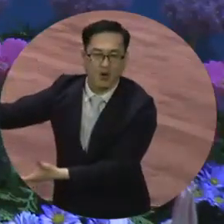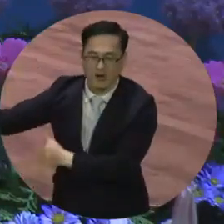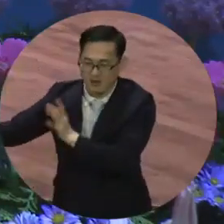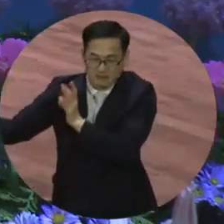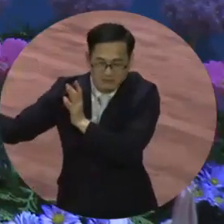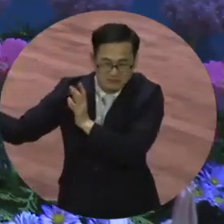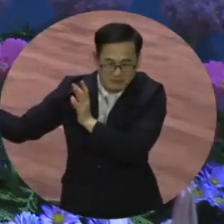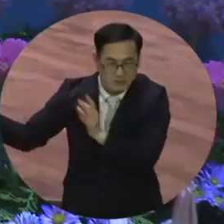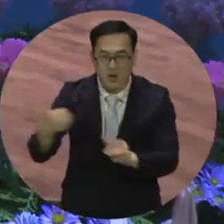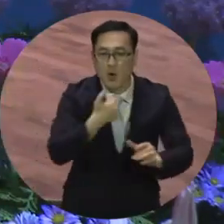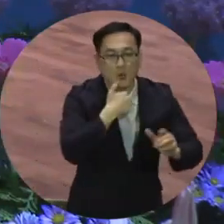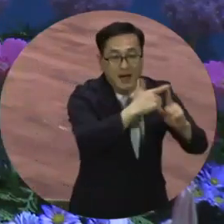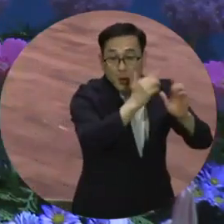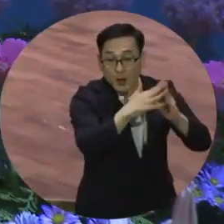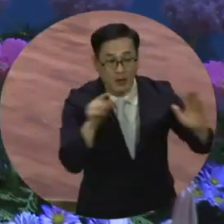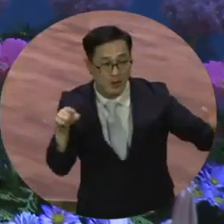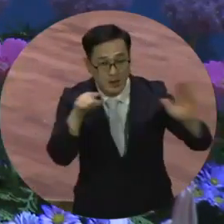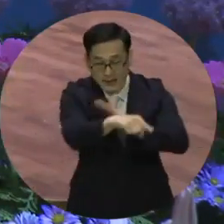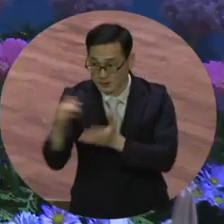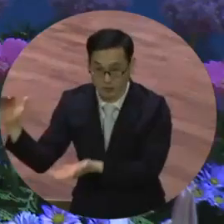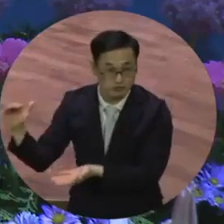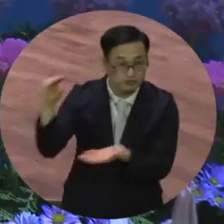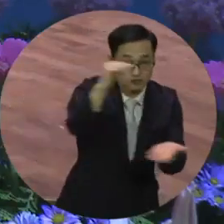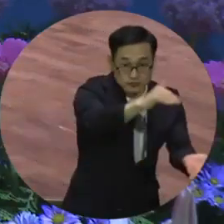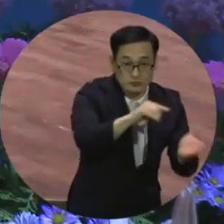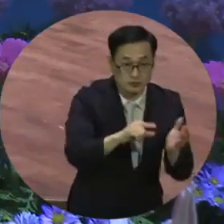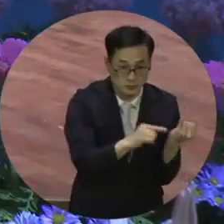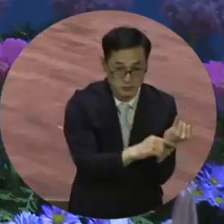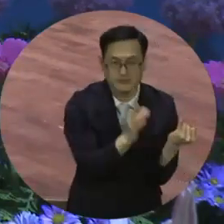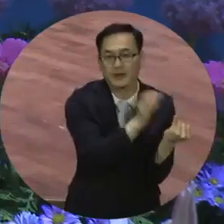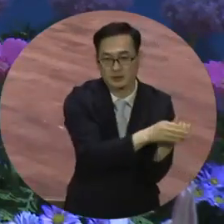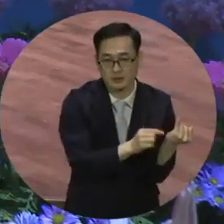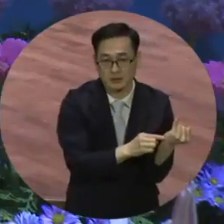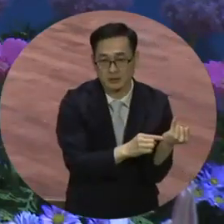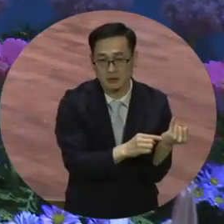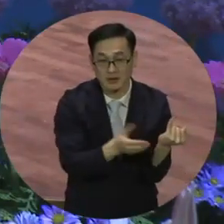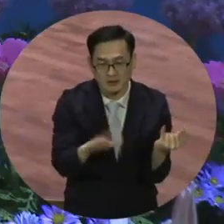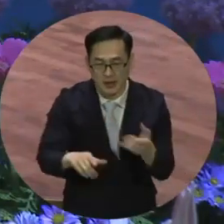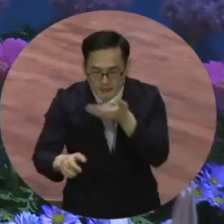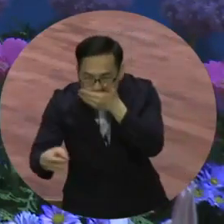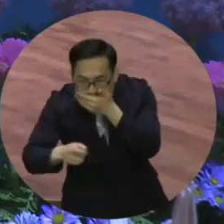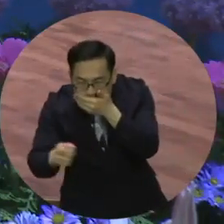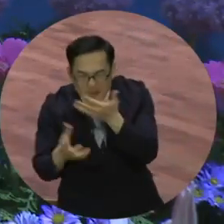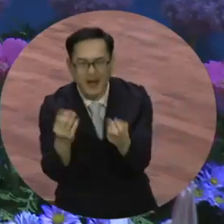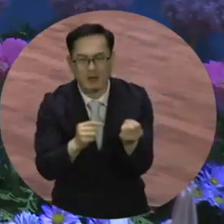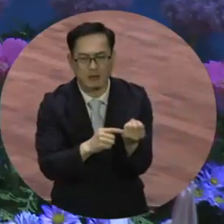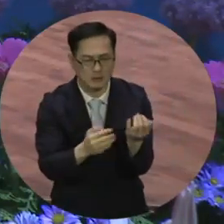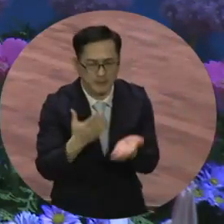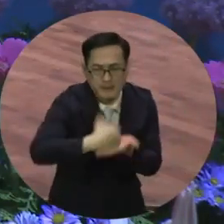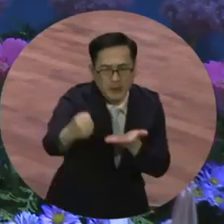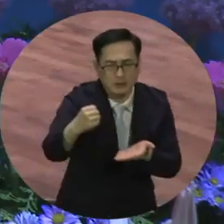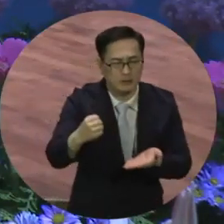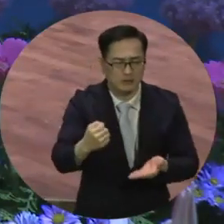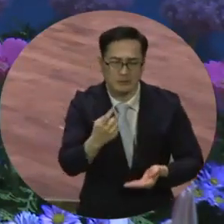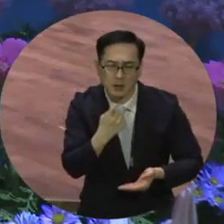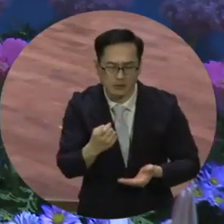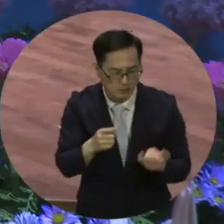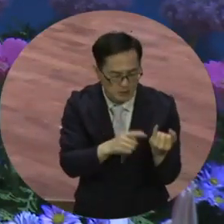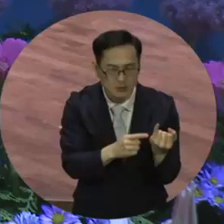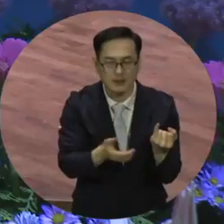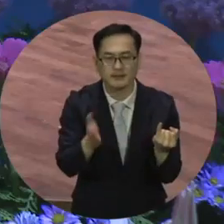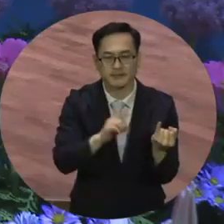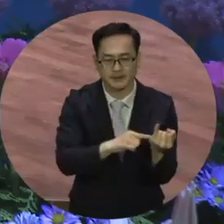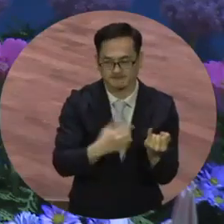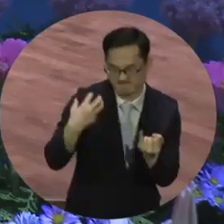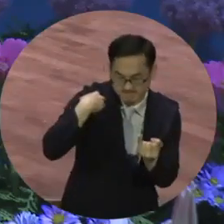가지고 멀리 간다는 건 쉬운 게 아니에요. 그만큼 이 베베 여자지만은 이 헌신과 책임감이 강한